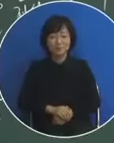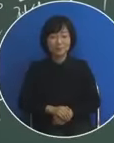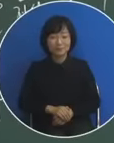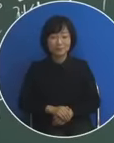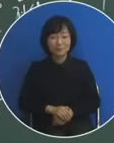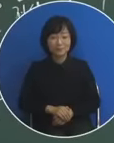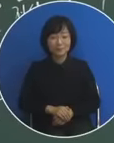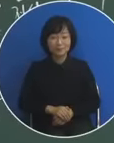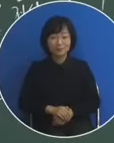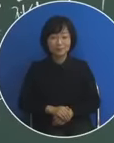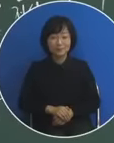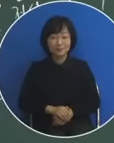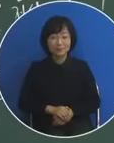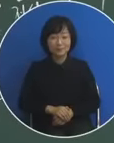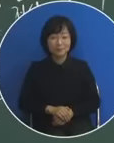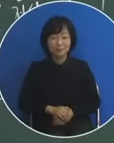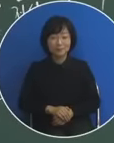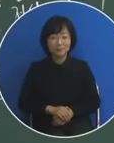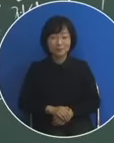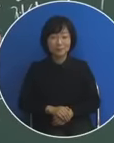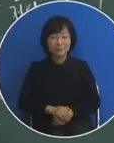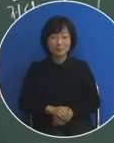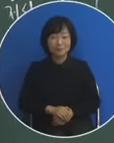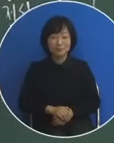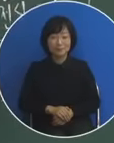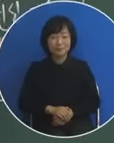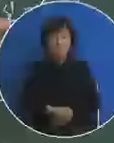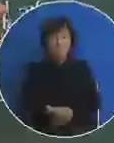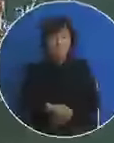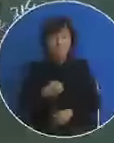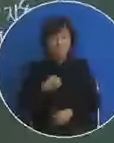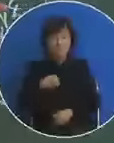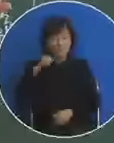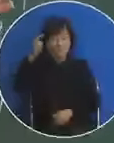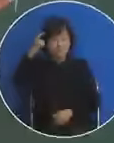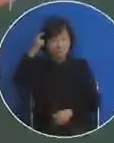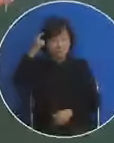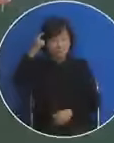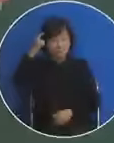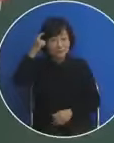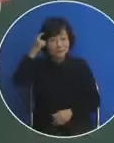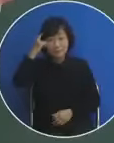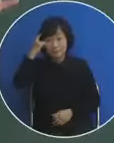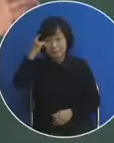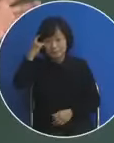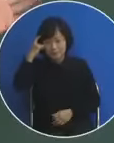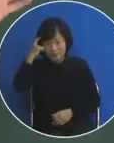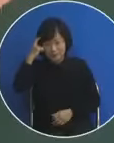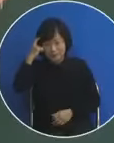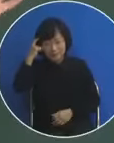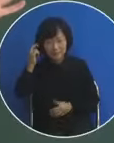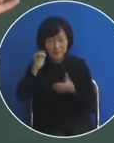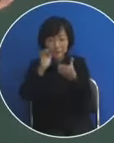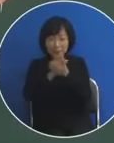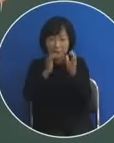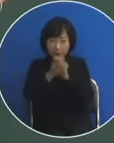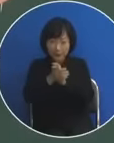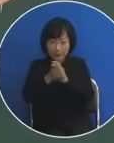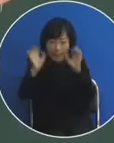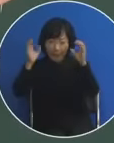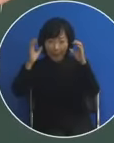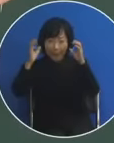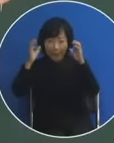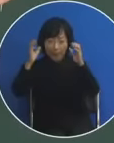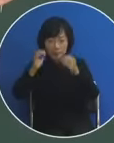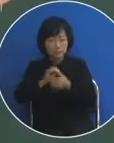아이들, 유치원생 유아 아이들, 영이 아이들은 불신자 선생에게 맡기지 마라라고 부탁하고 싶습니다. That personally, I want to make